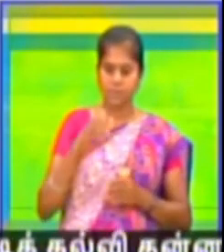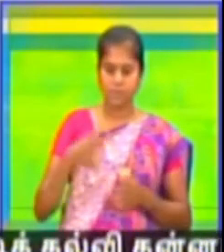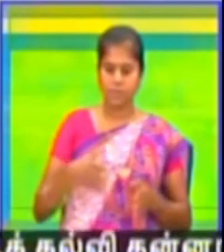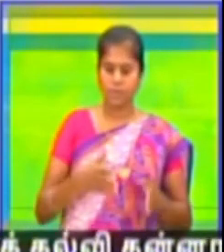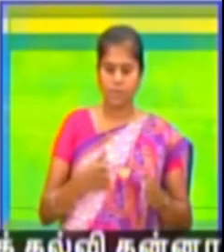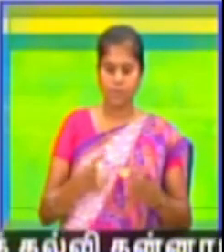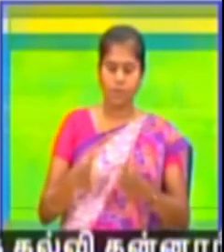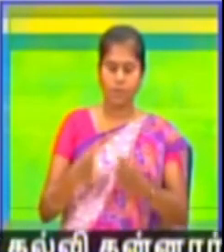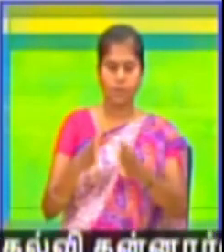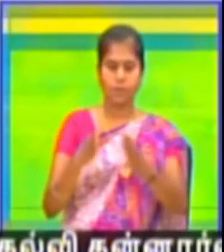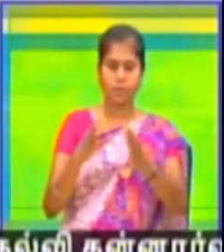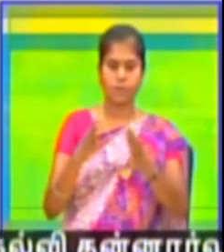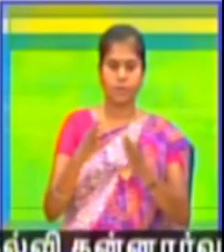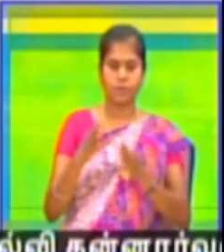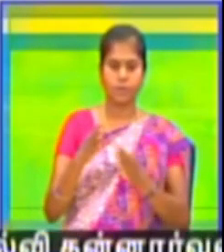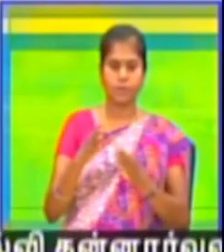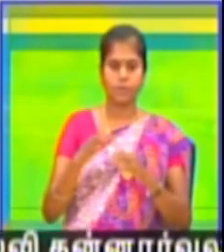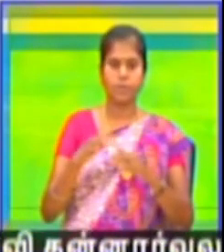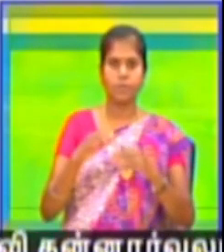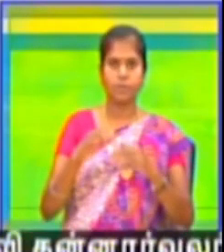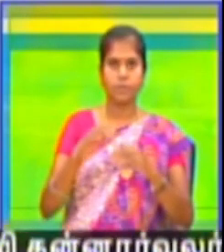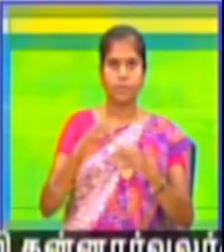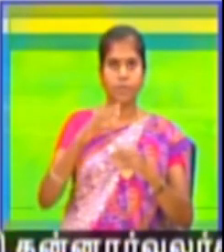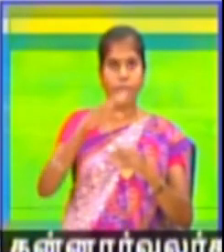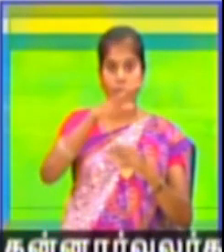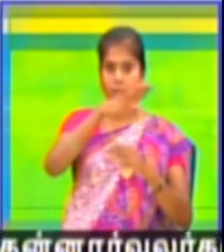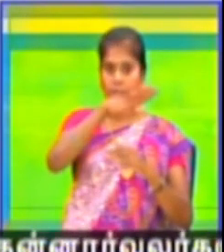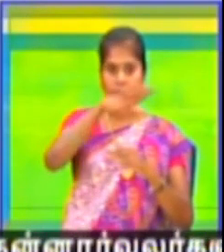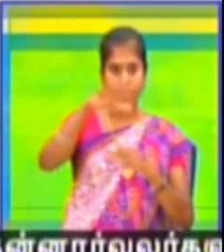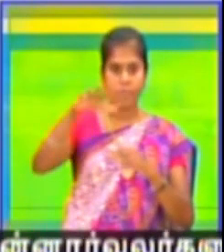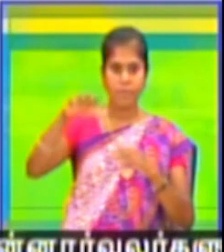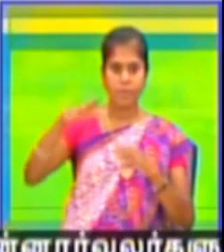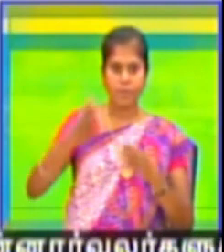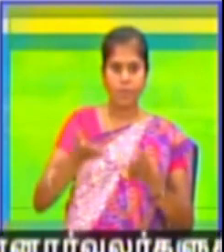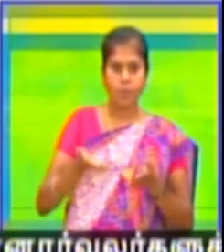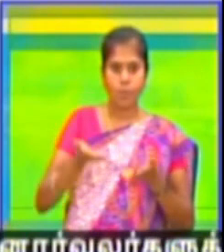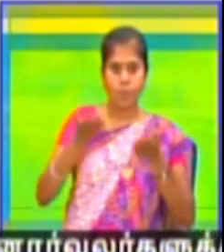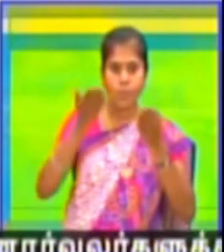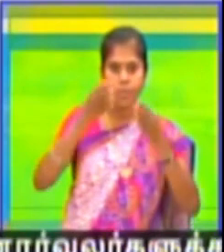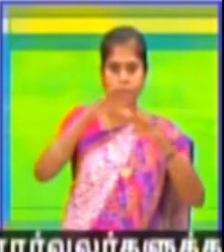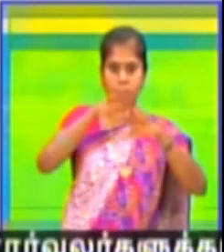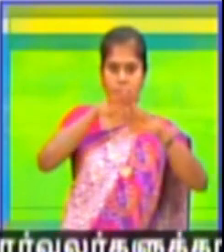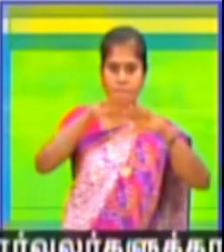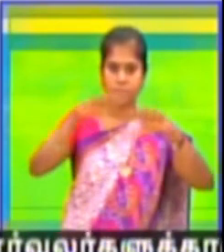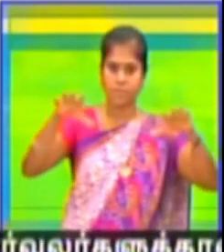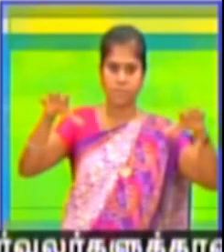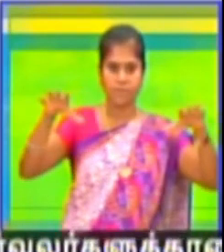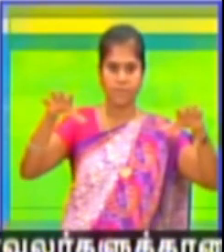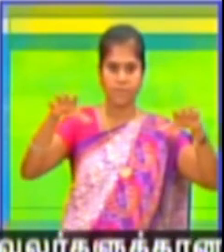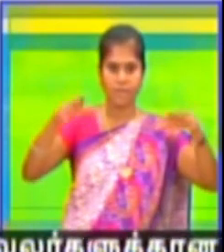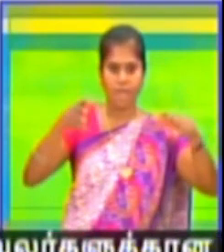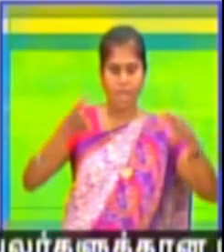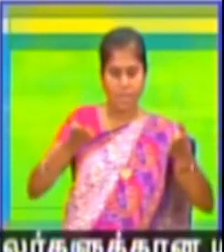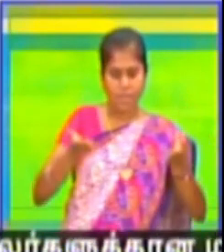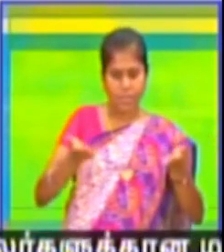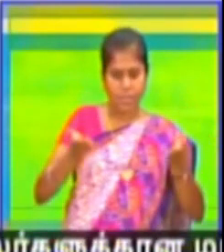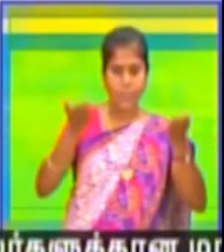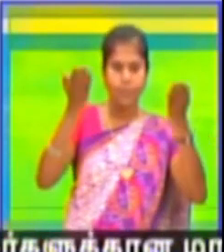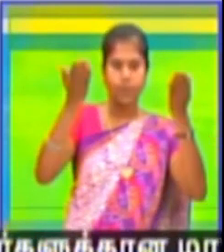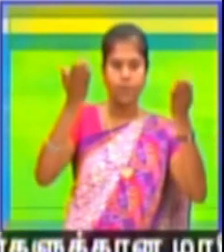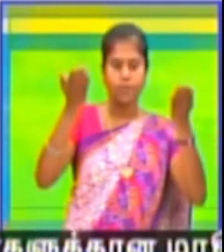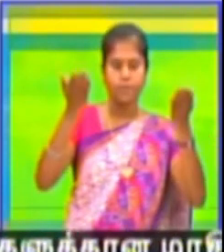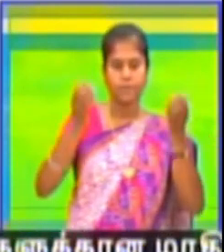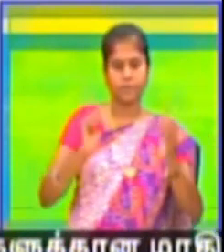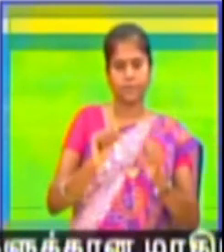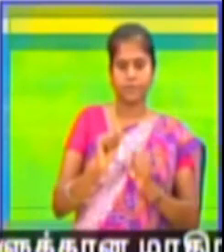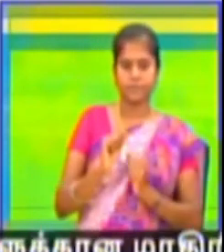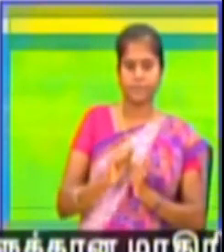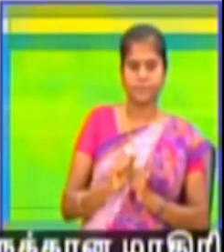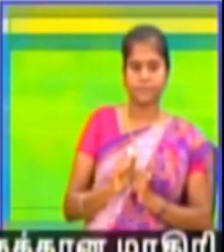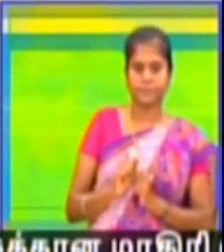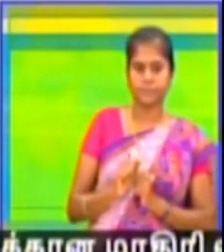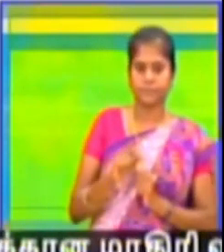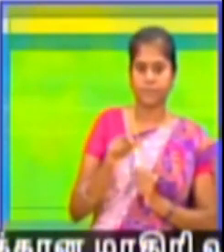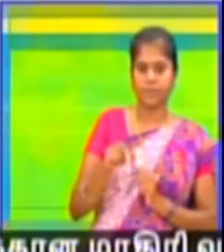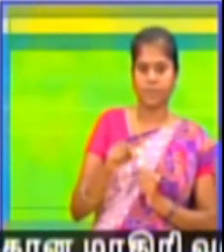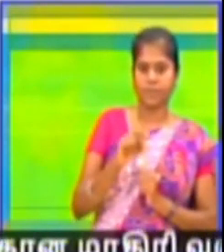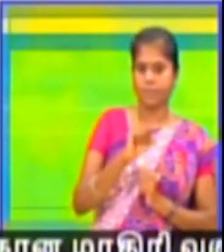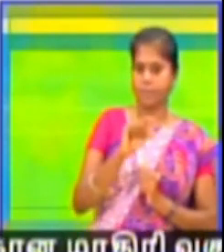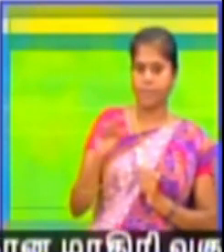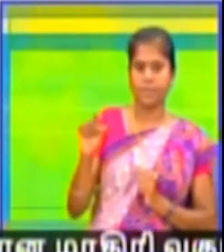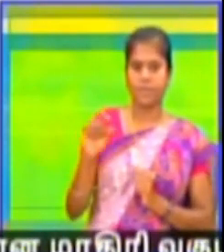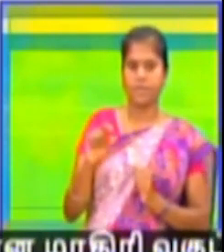உயர் சமவெளிகளிலிருந்தே தோன்றுகின்றன. அது மட்டும் இல்லாமல் இங்கே மிசிசிபி, மிசௌரி ஆறுகளும்